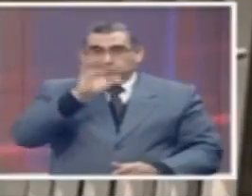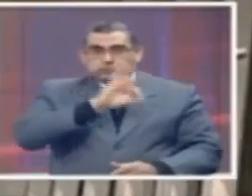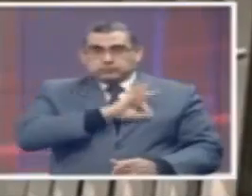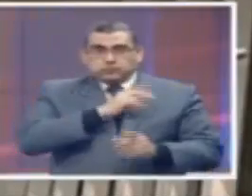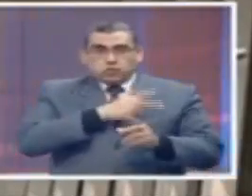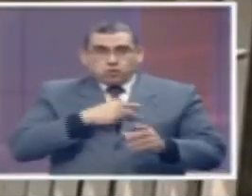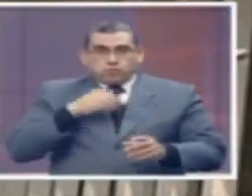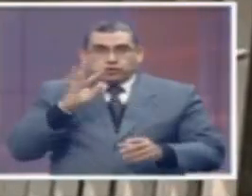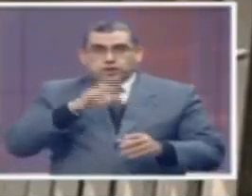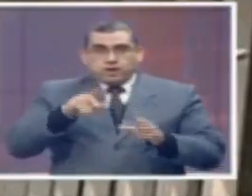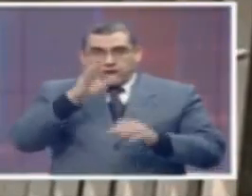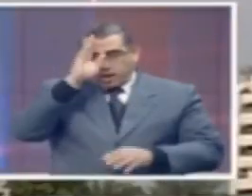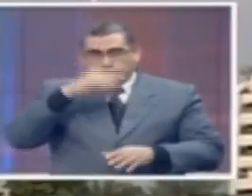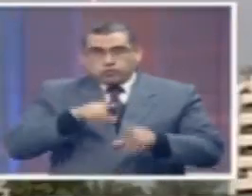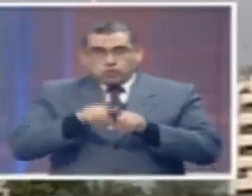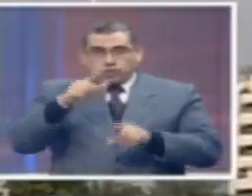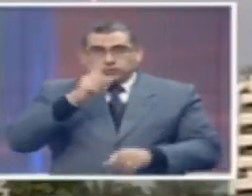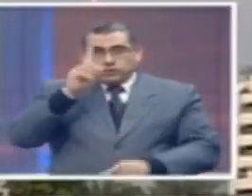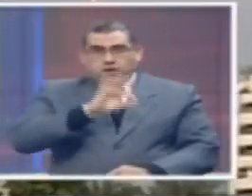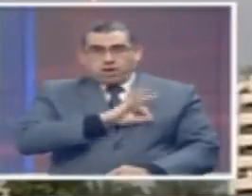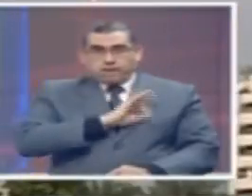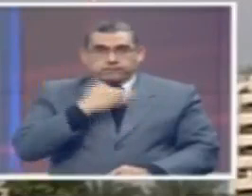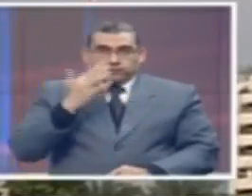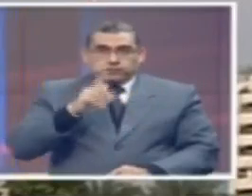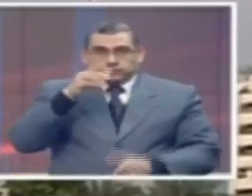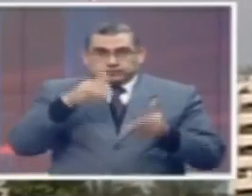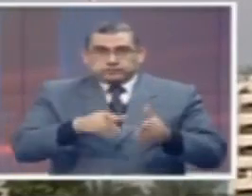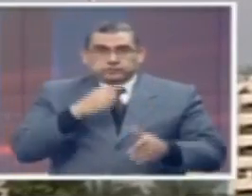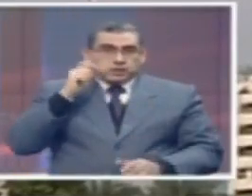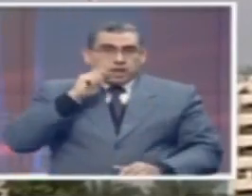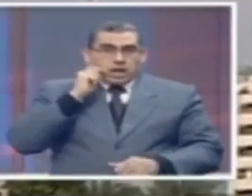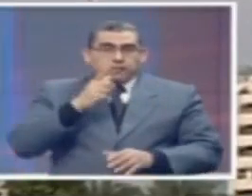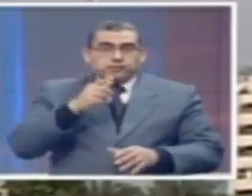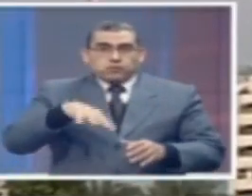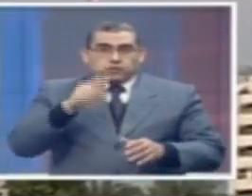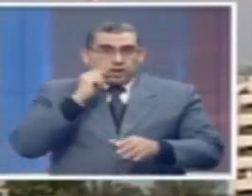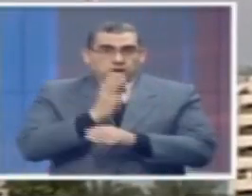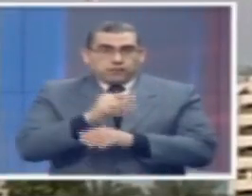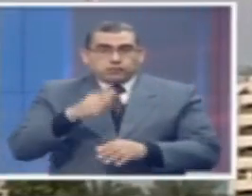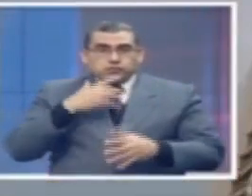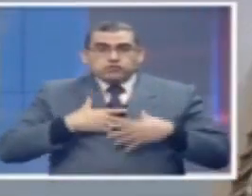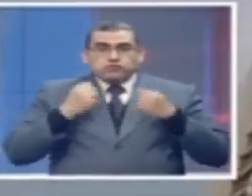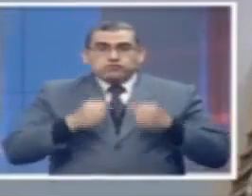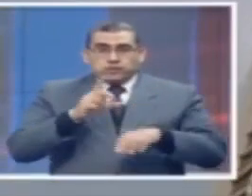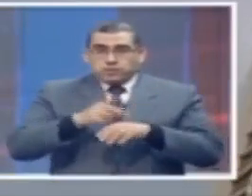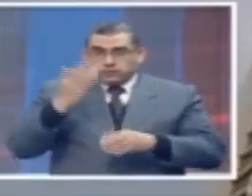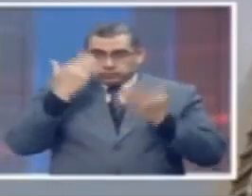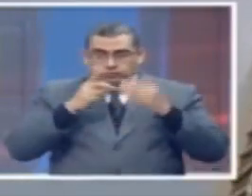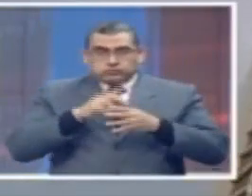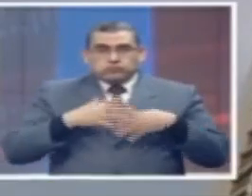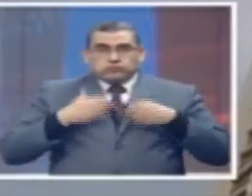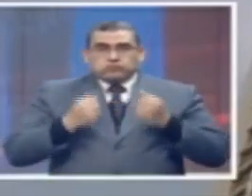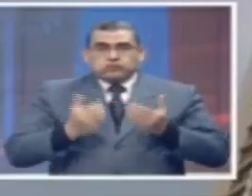لحكومة وشعب العراق الشقيق في ضحايا هذا العمل الإرهابي الخسيس، والتمنيات بالشفاء العاجل